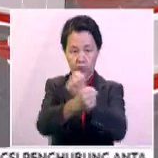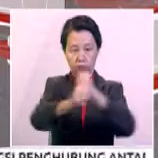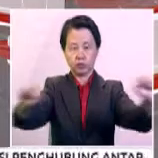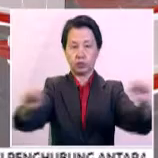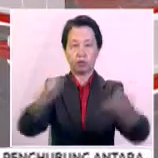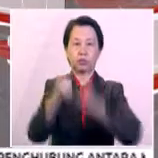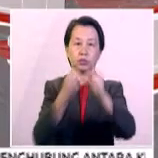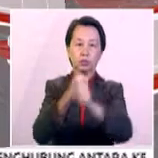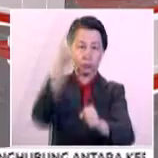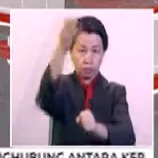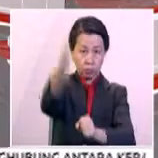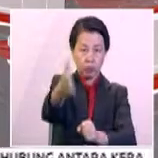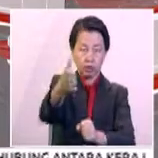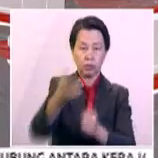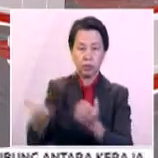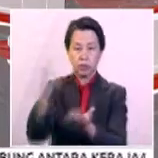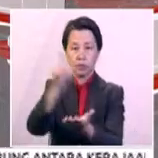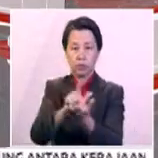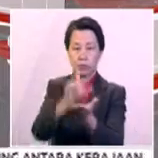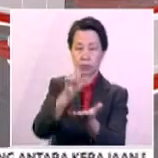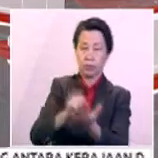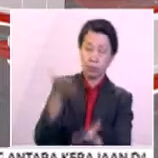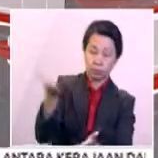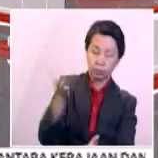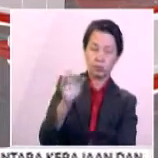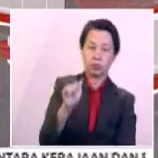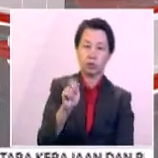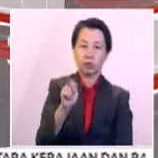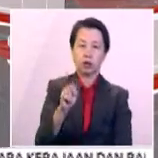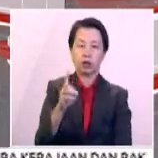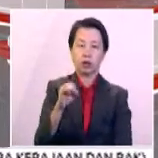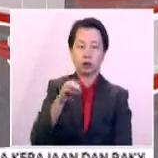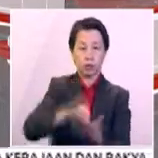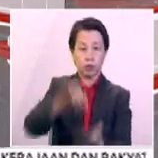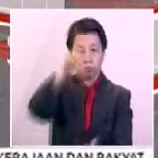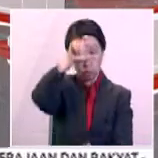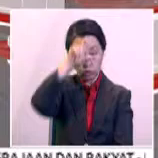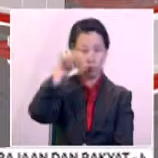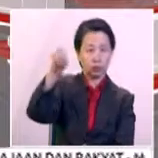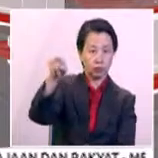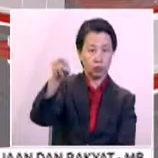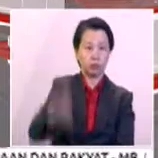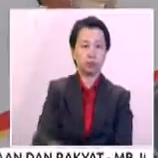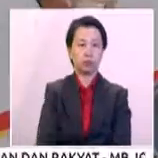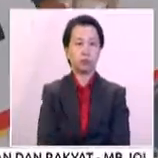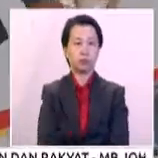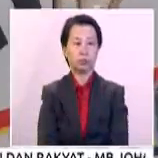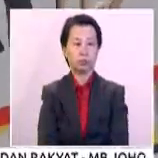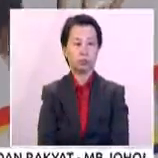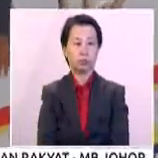sepenuhnya tahun depan. Laporan wartawan Andy Reza Rohadian di Istanbul, Turki.